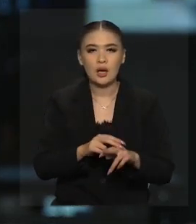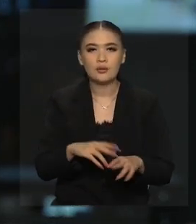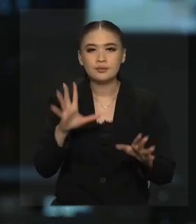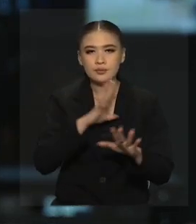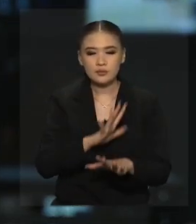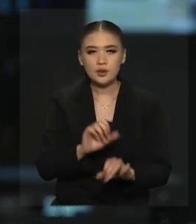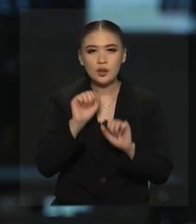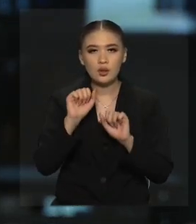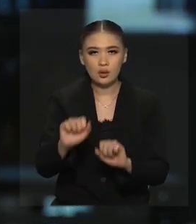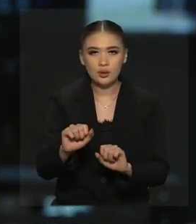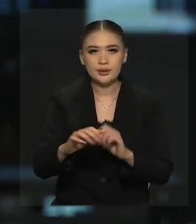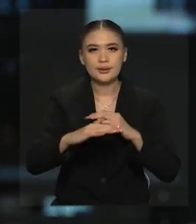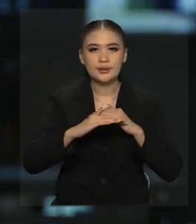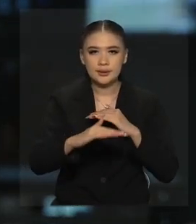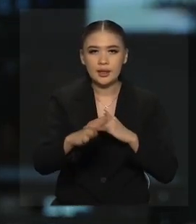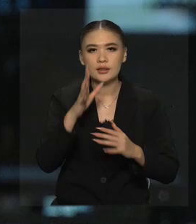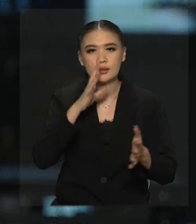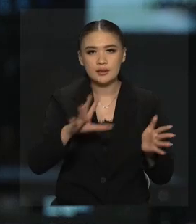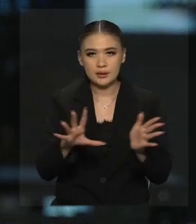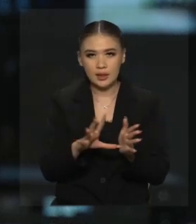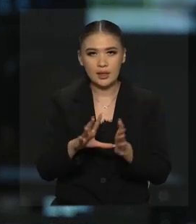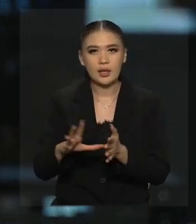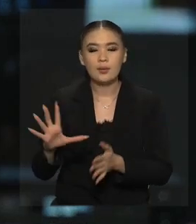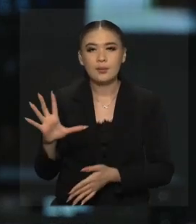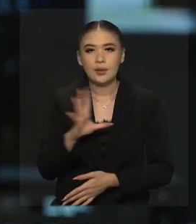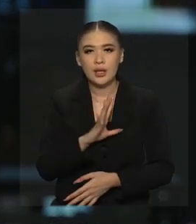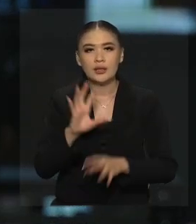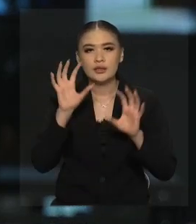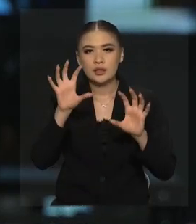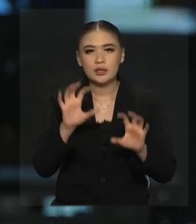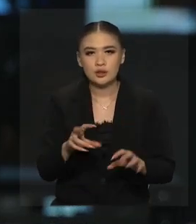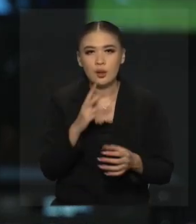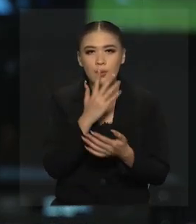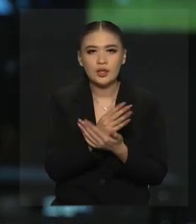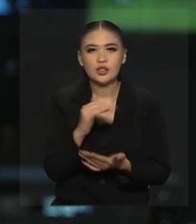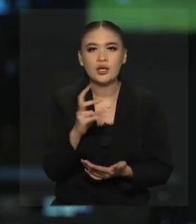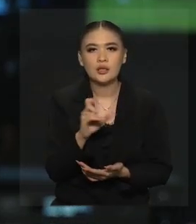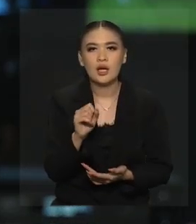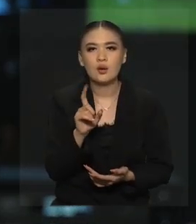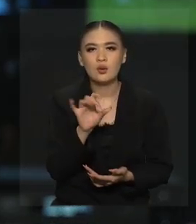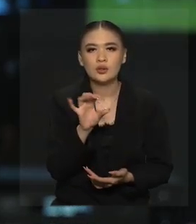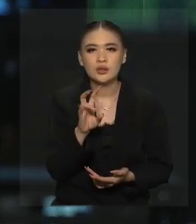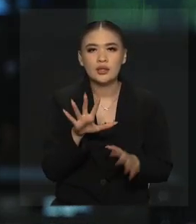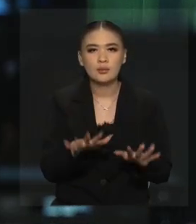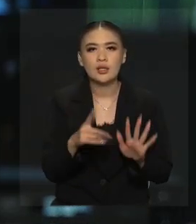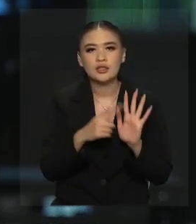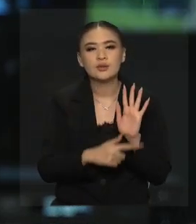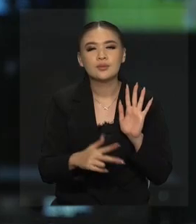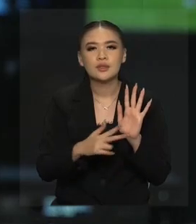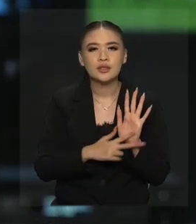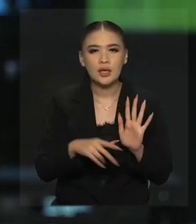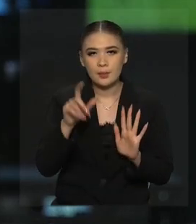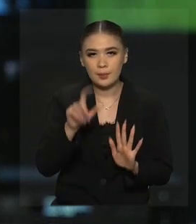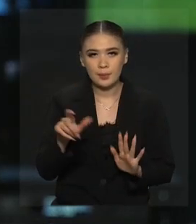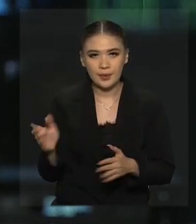қорғанысы және әскери теңіз күштерінің техникалары тартылды. Дәстүрлі шараға биыл Жаңаөзеннен 78 азамат арнайы